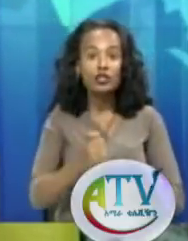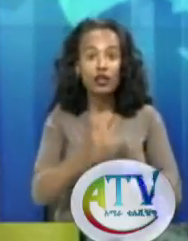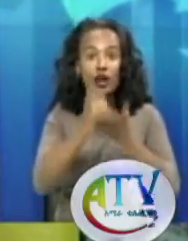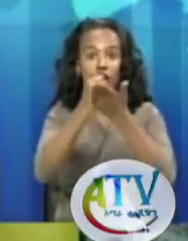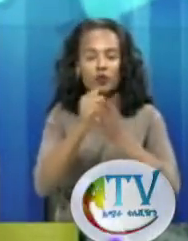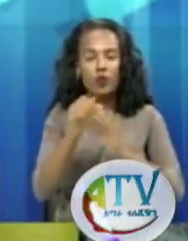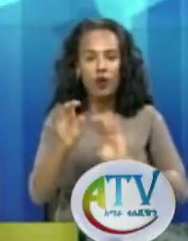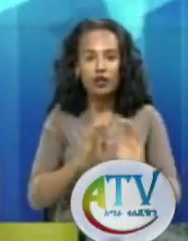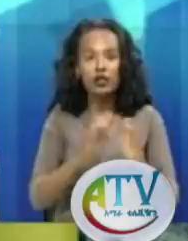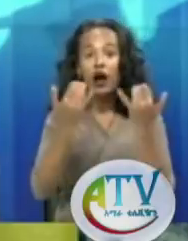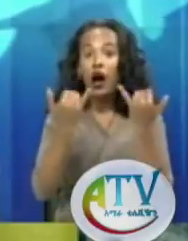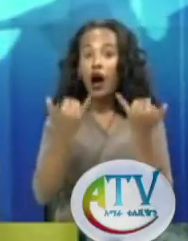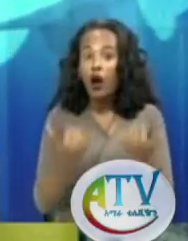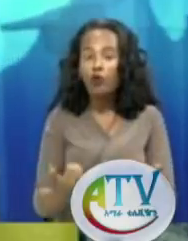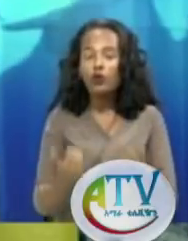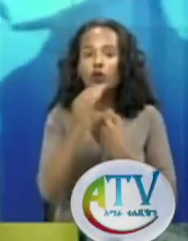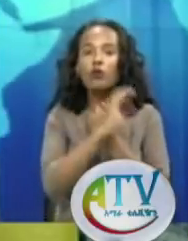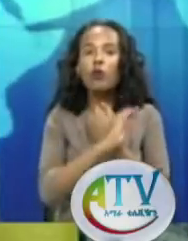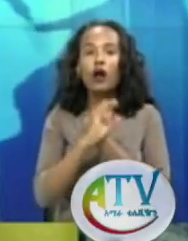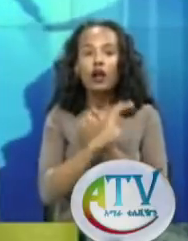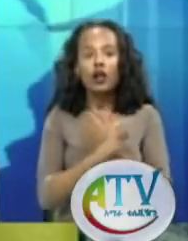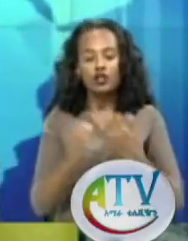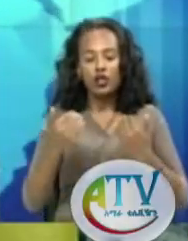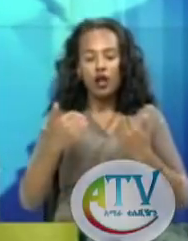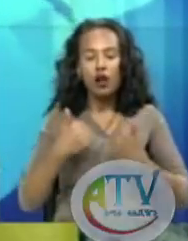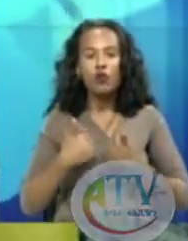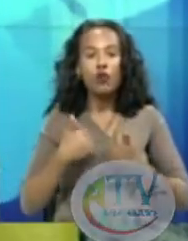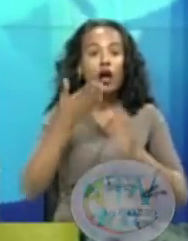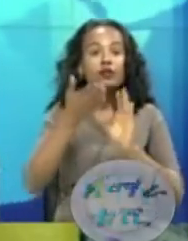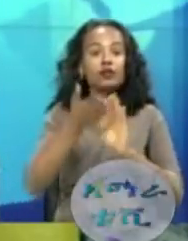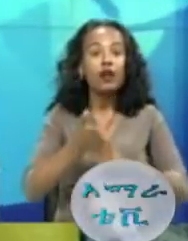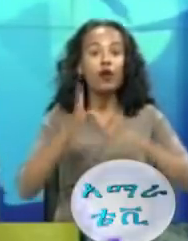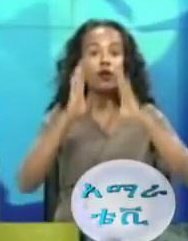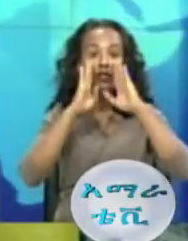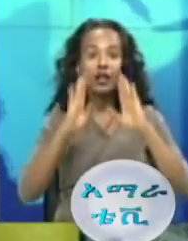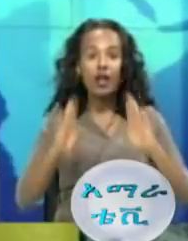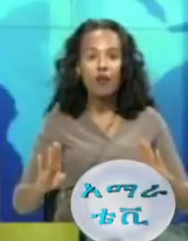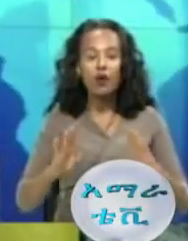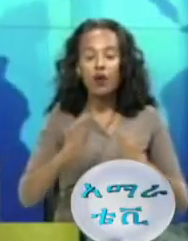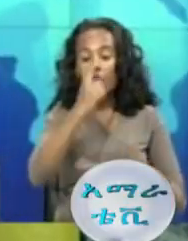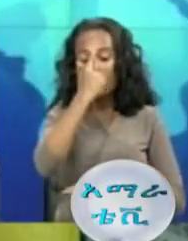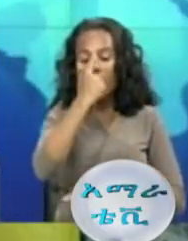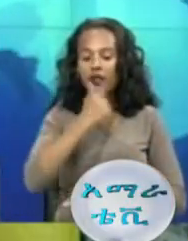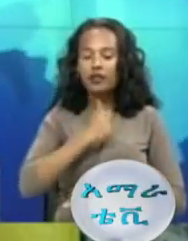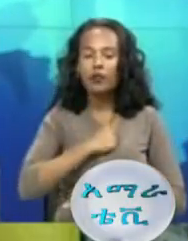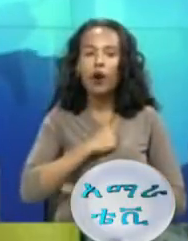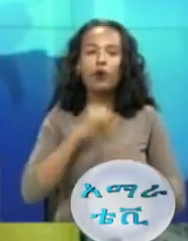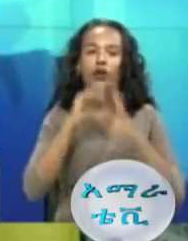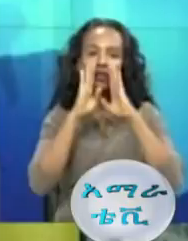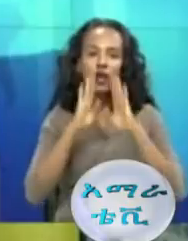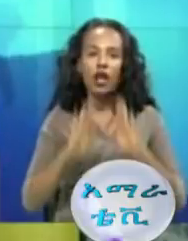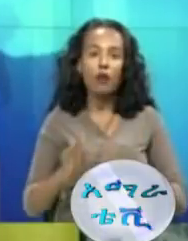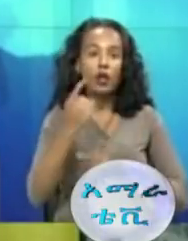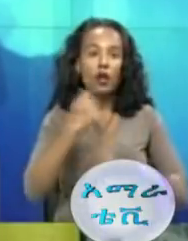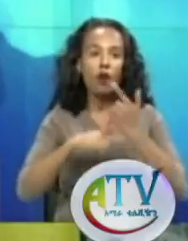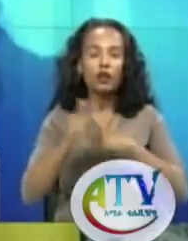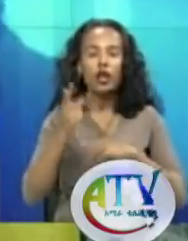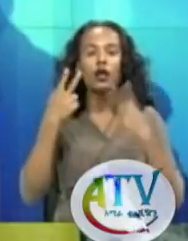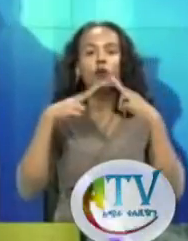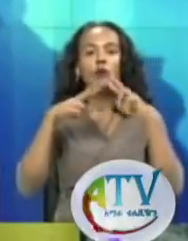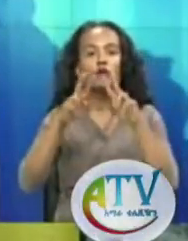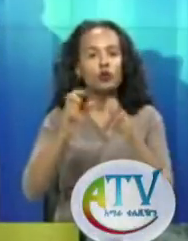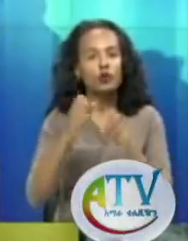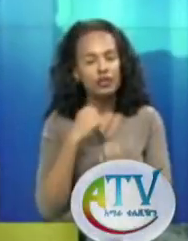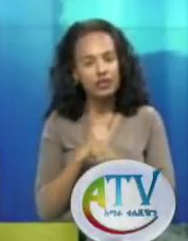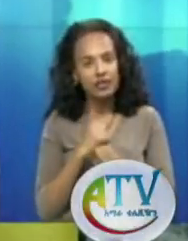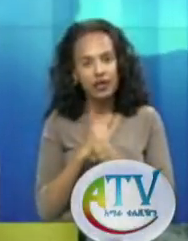በማድረግ አሁን በሀገራችን ያለውን አንጻራዊ ሰላም ወደ አስተማማኝ ሰላም ለማሳደግ በትኩረት